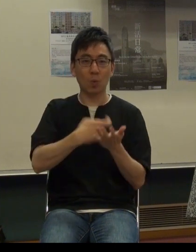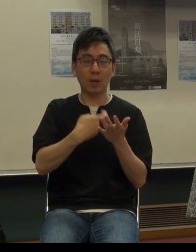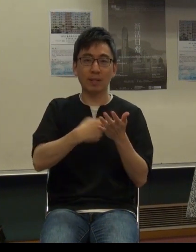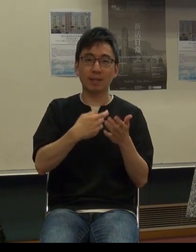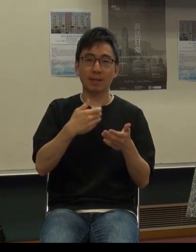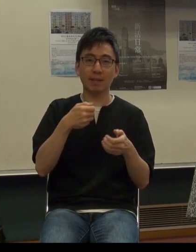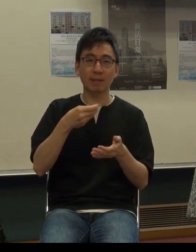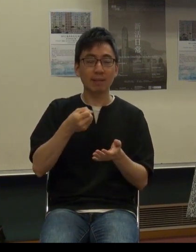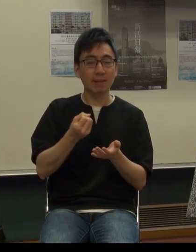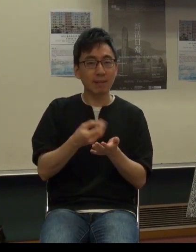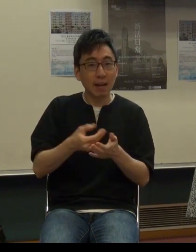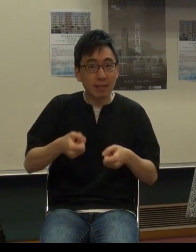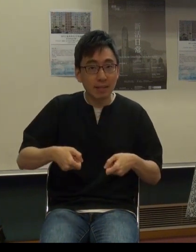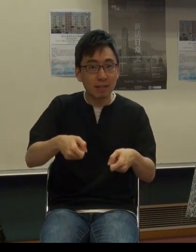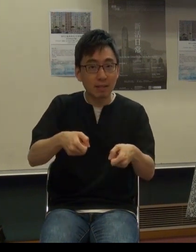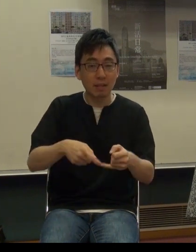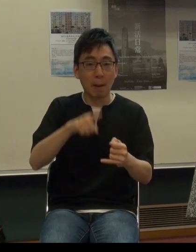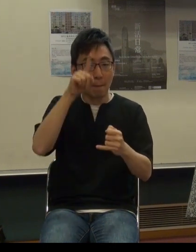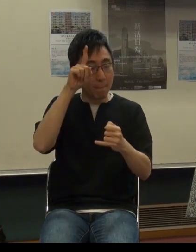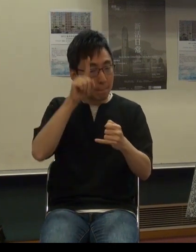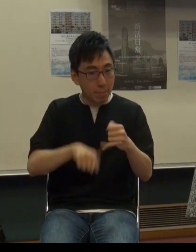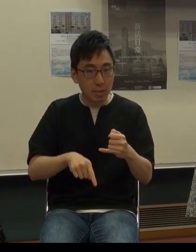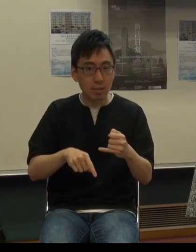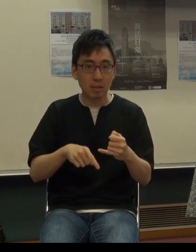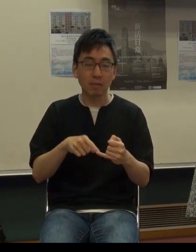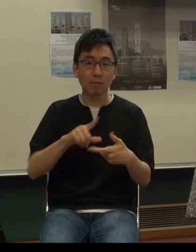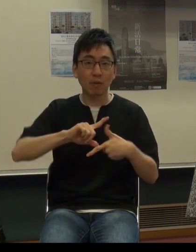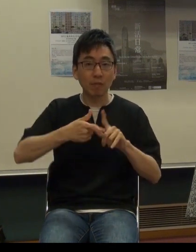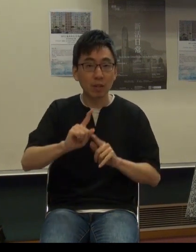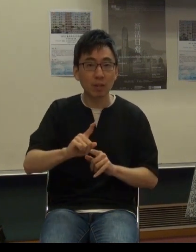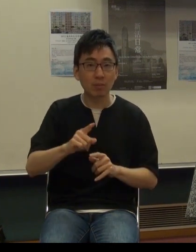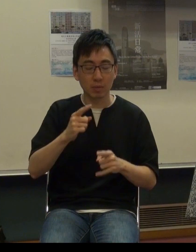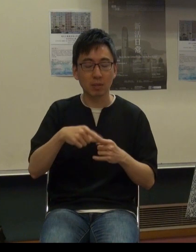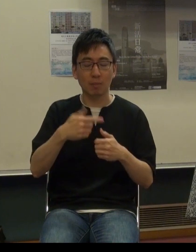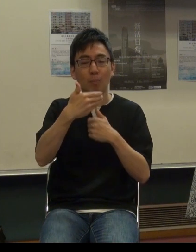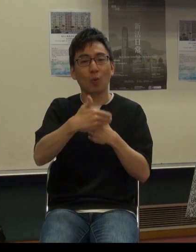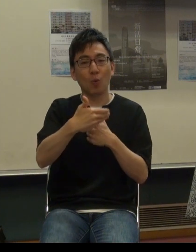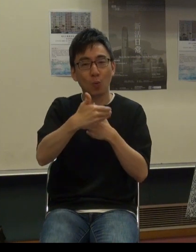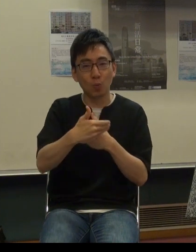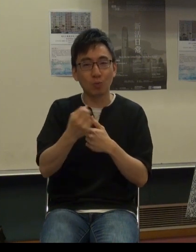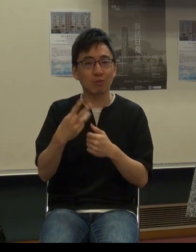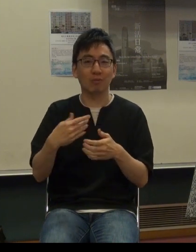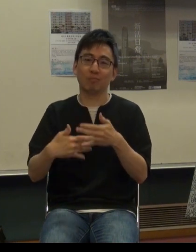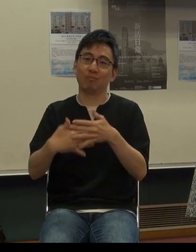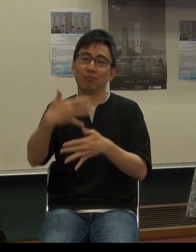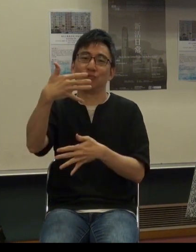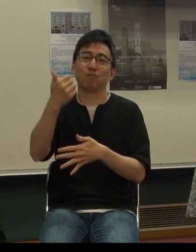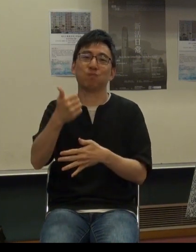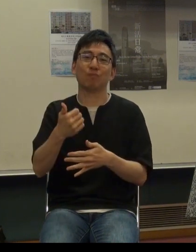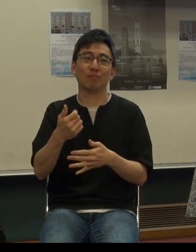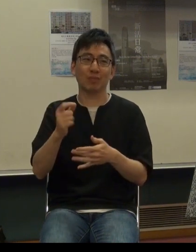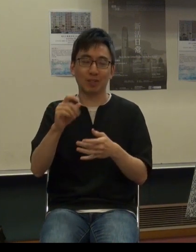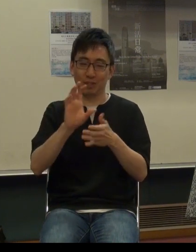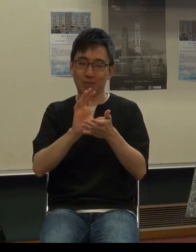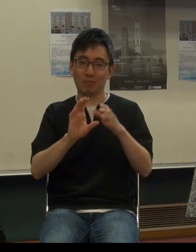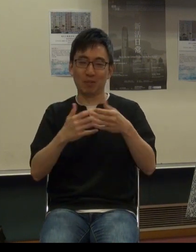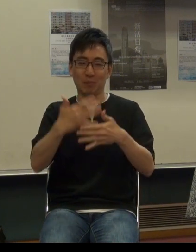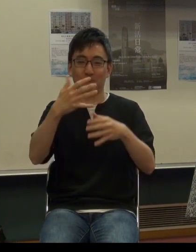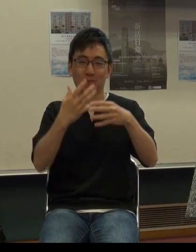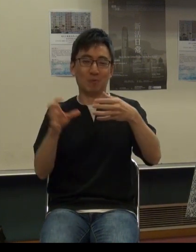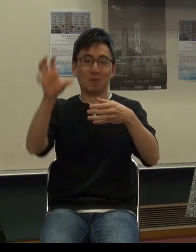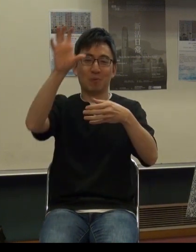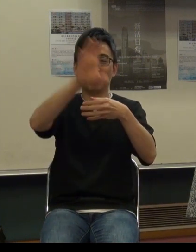嘅時候，最後先出咗一個咁樣嘅折衷方案，就話又保育又要起樓，咁所以而家就變成喺上邊又起一